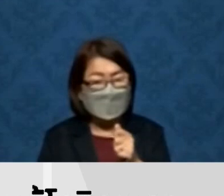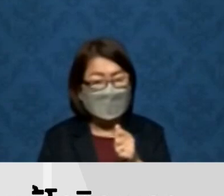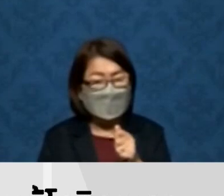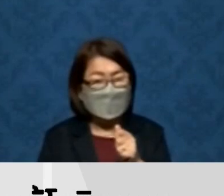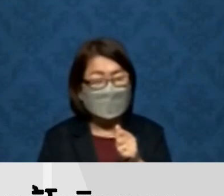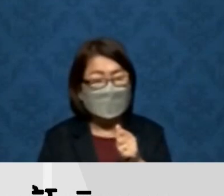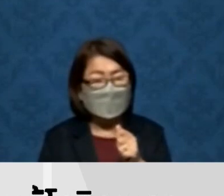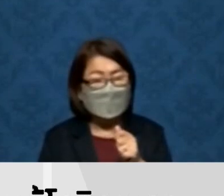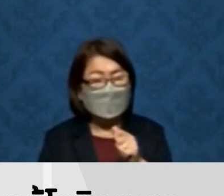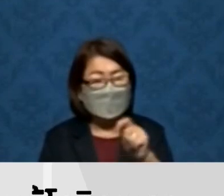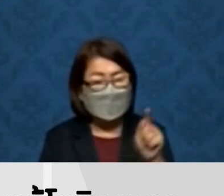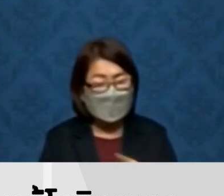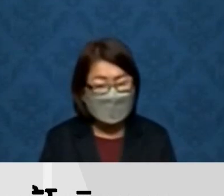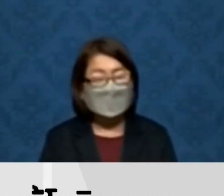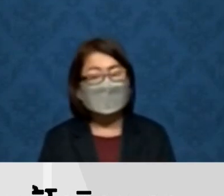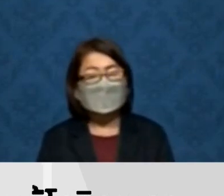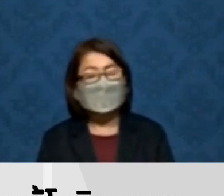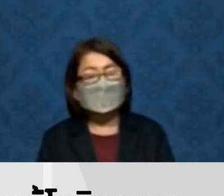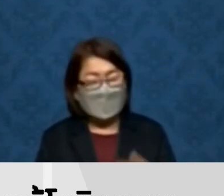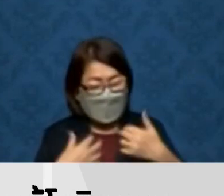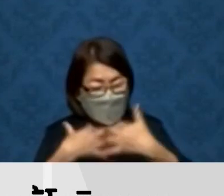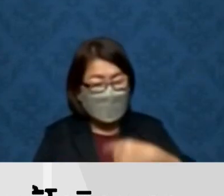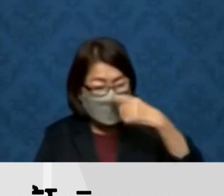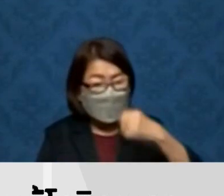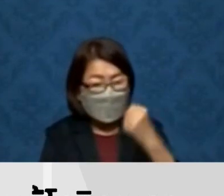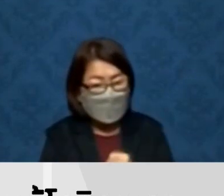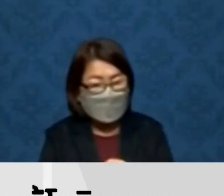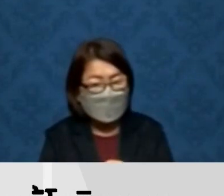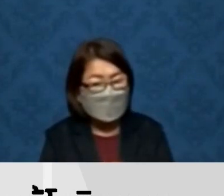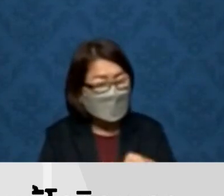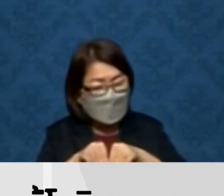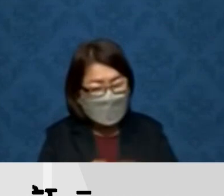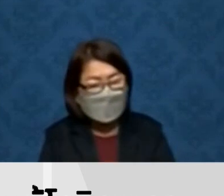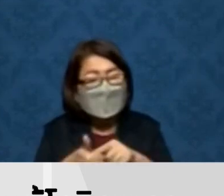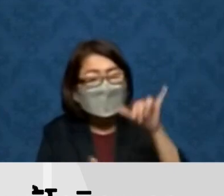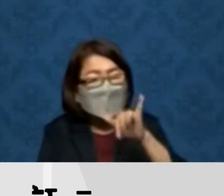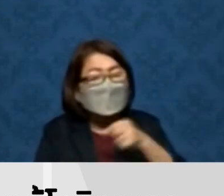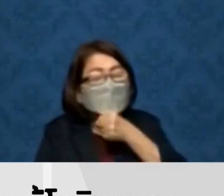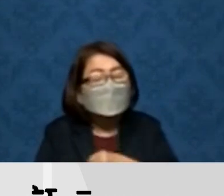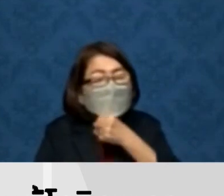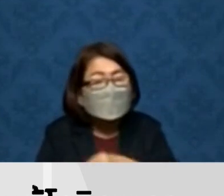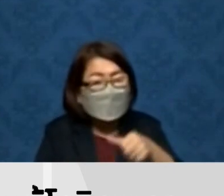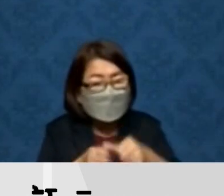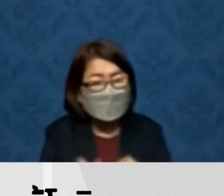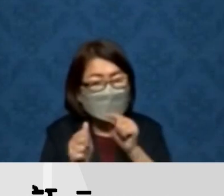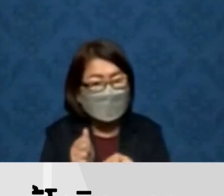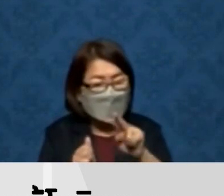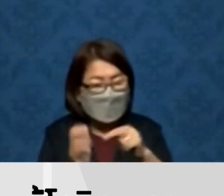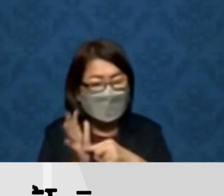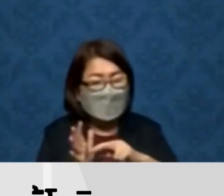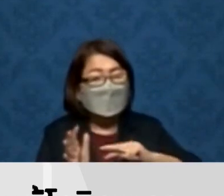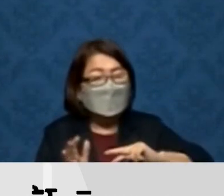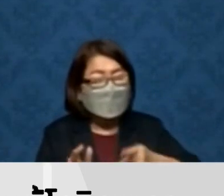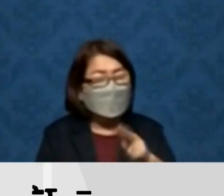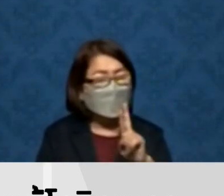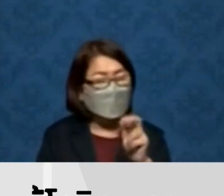มีความเสี่ยงที่จะขึ้น ใช่ คือมันมีความเสี่ยงอันนี้ต้องยอมรับมันมีความเสี่ยงแต่ถ้าเราคิดว่าเราอยู่กับมันได้ก็คือเราก็ต้องเ